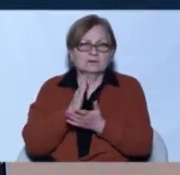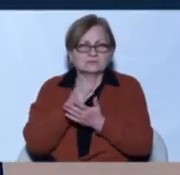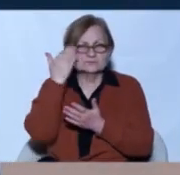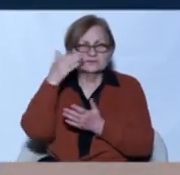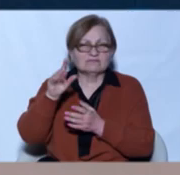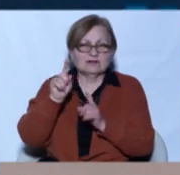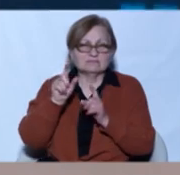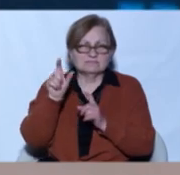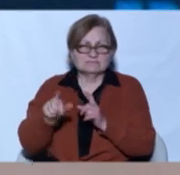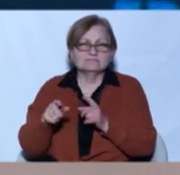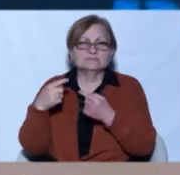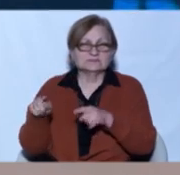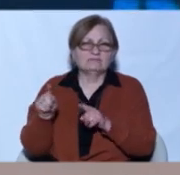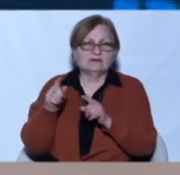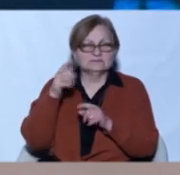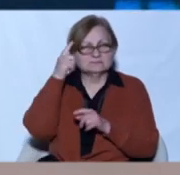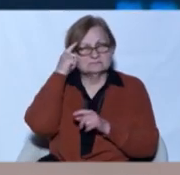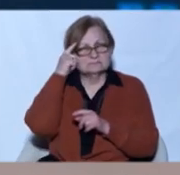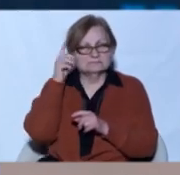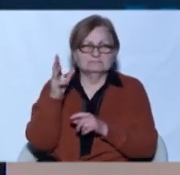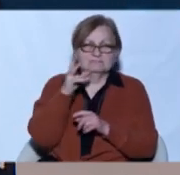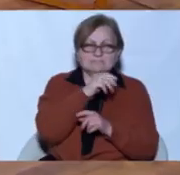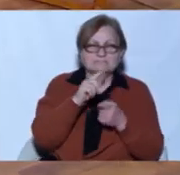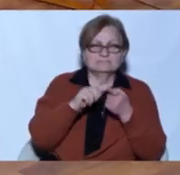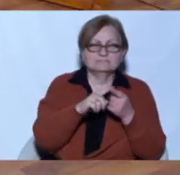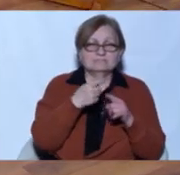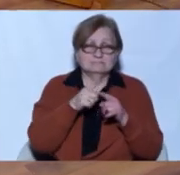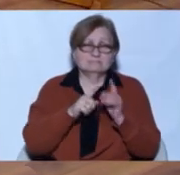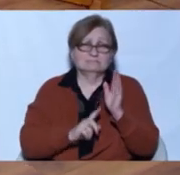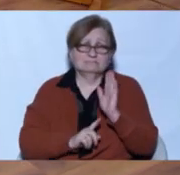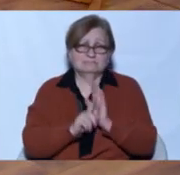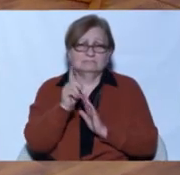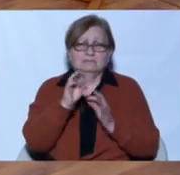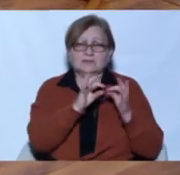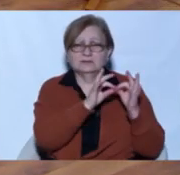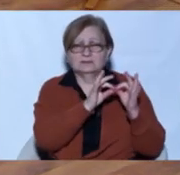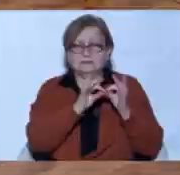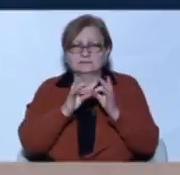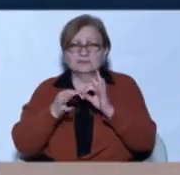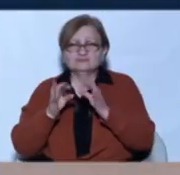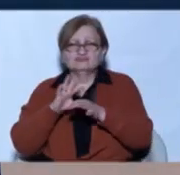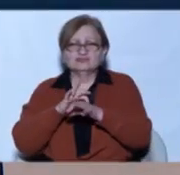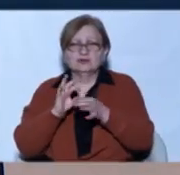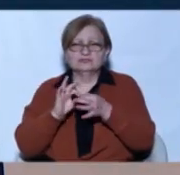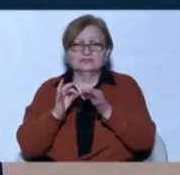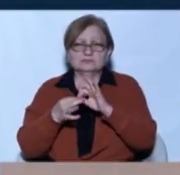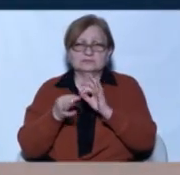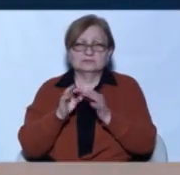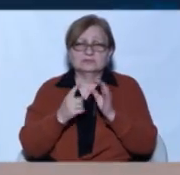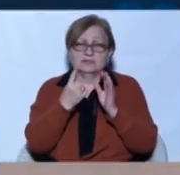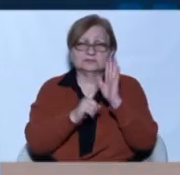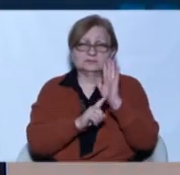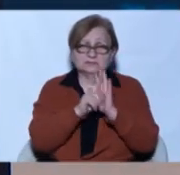ფიქრი სხვა ფიქრზე. საერთოდ, აი ასე იქმნება უწყვეტი ჯაჭვი ჩვენი ფიქრისა, როცა ერთი